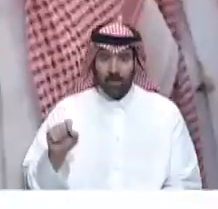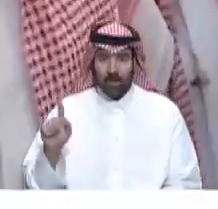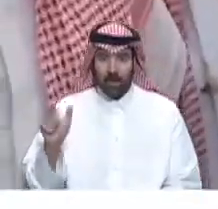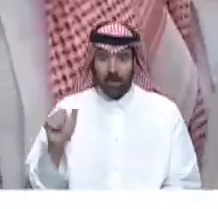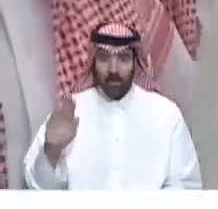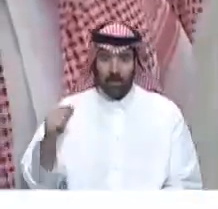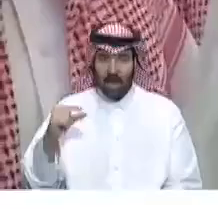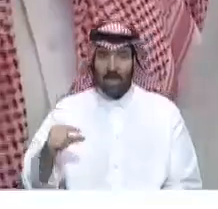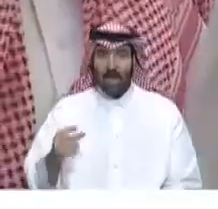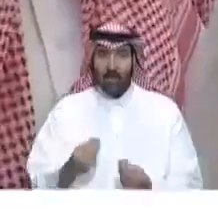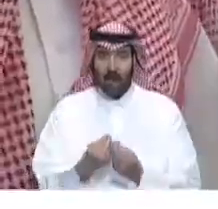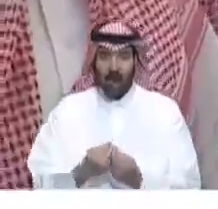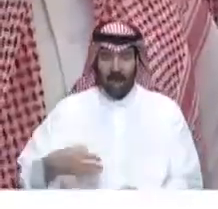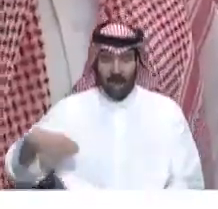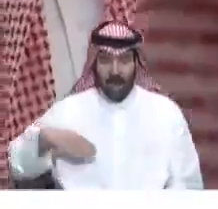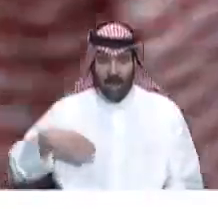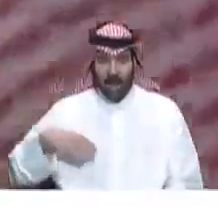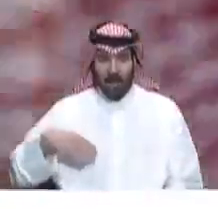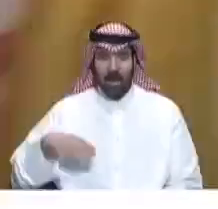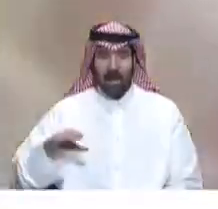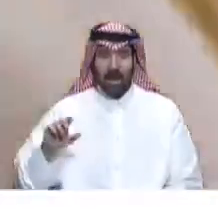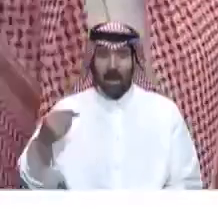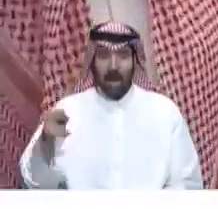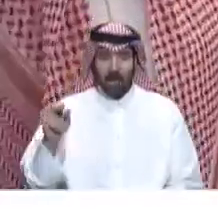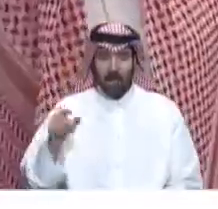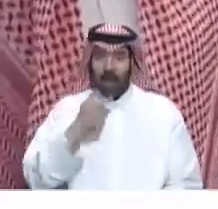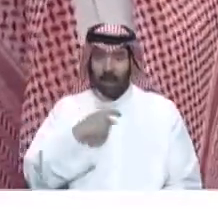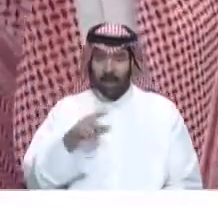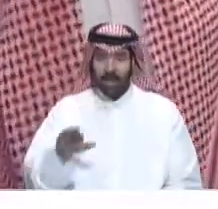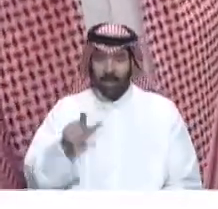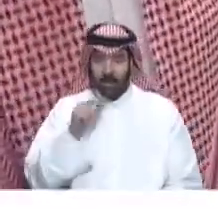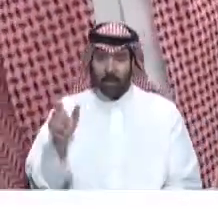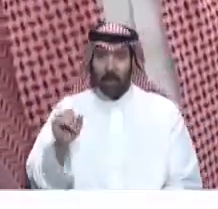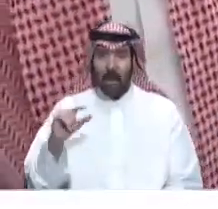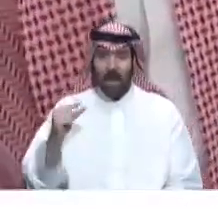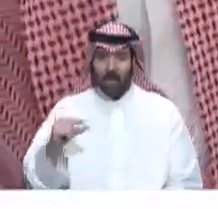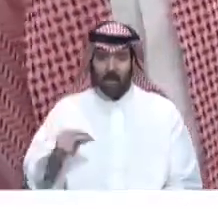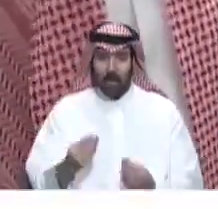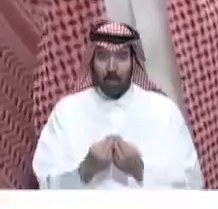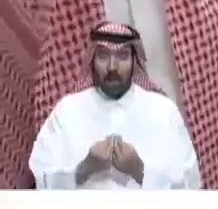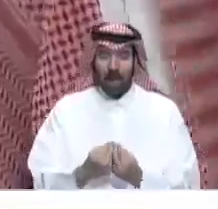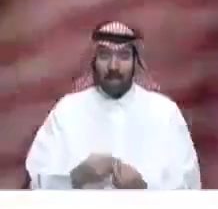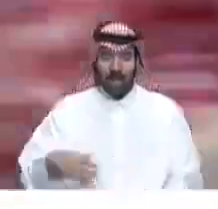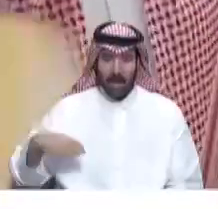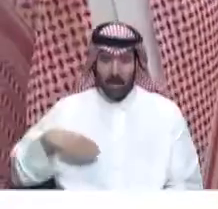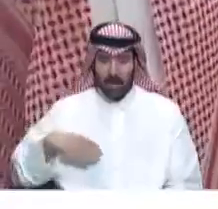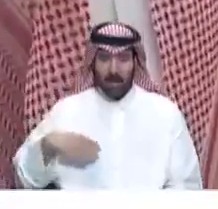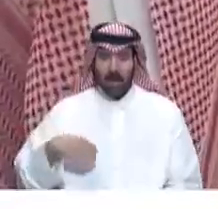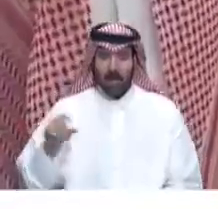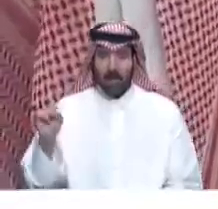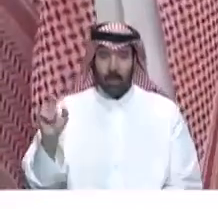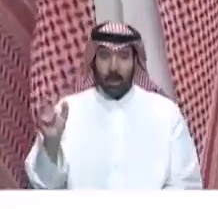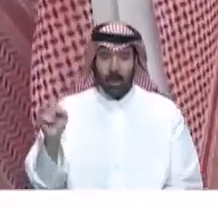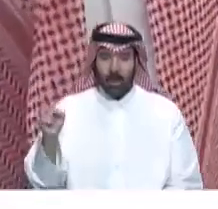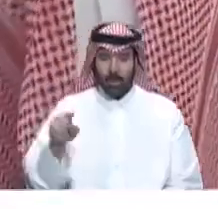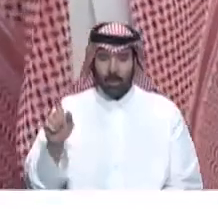مساعد بن عبد العزيز، وصاحب السمو الملكي الأمير عبد العزيز بن ماجد بن عبد العزيز، وصاحب السمو الملكي الأمير